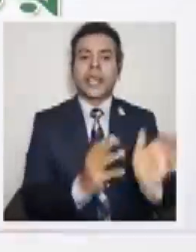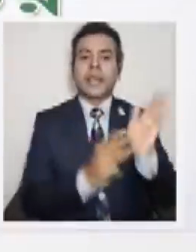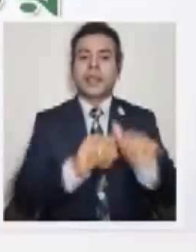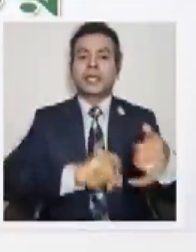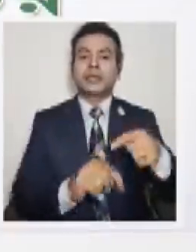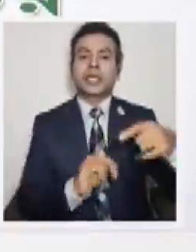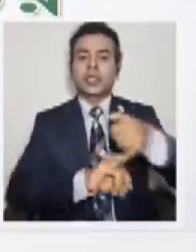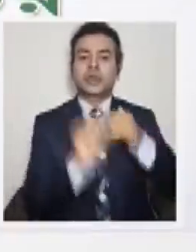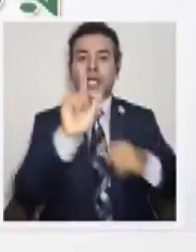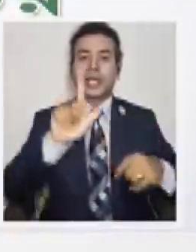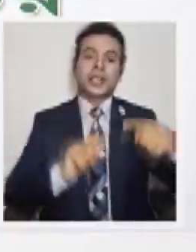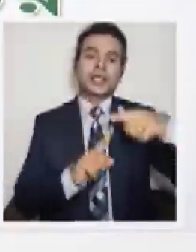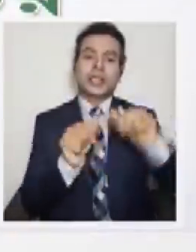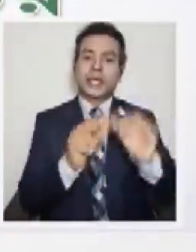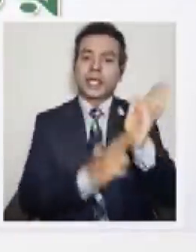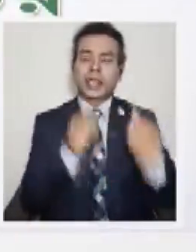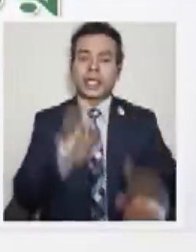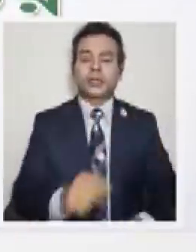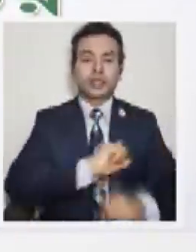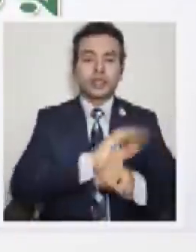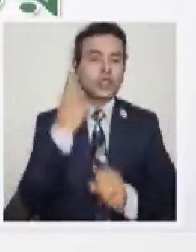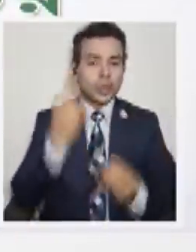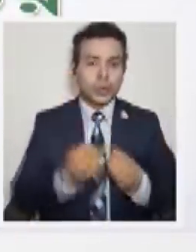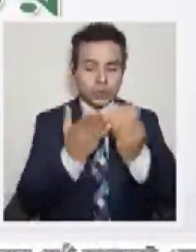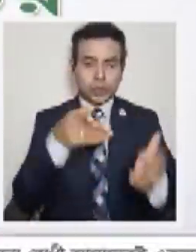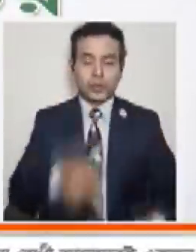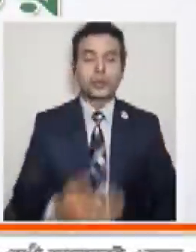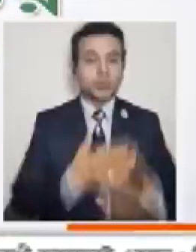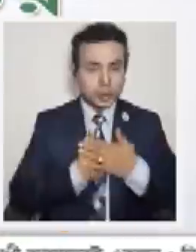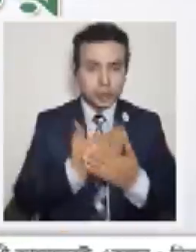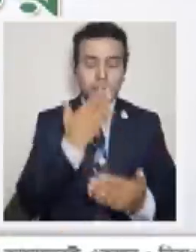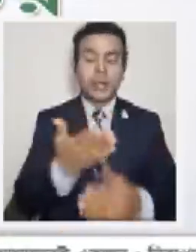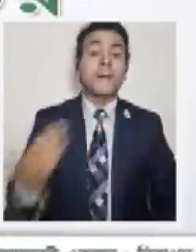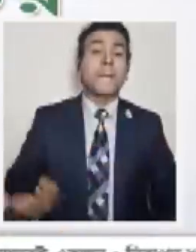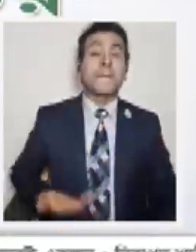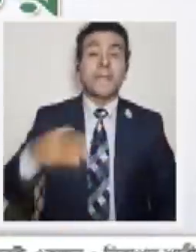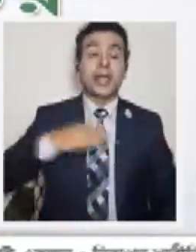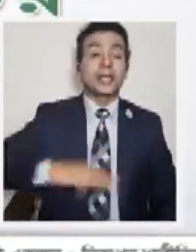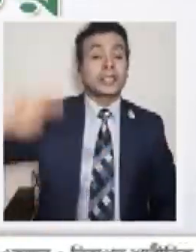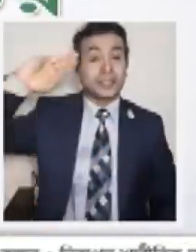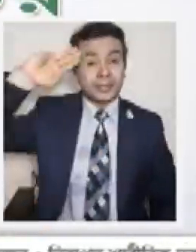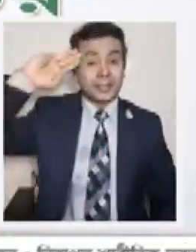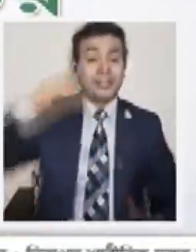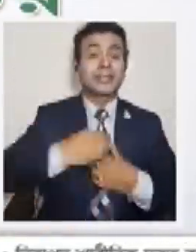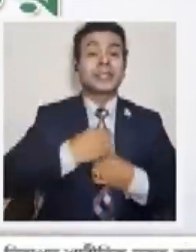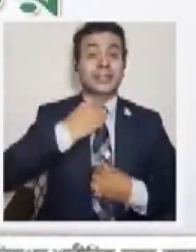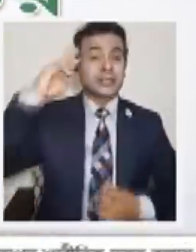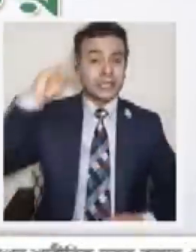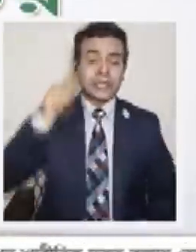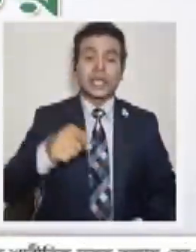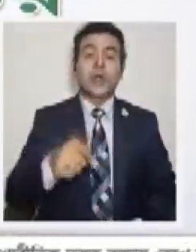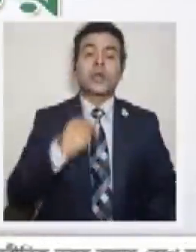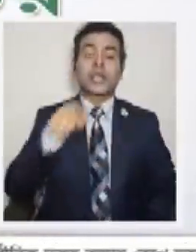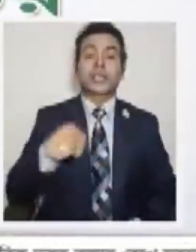নাসিমা সুলতানা দৈনিক স্বাস্থ্য বুলেটিন কোভিড-19 নিয়ে প্রতিদিনের মতো আজও আপনাদের সামনে হাজির হয়েছি। তথ্য দেওয়ার আগে আজ প্রথমেই